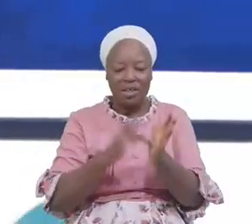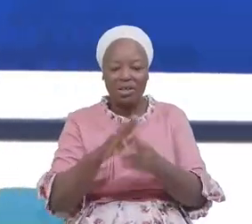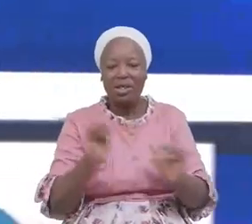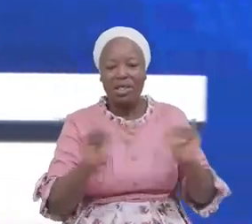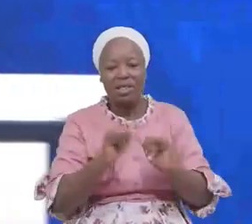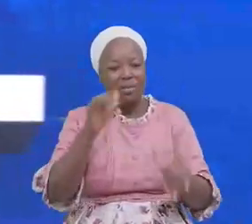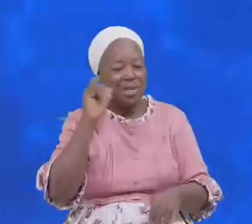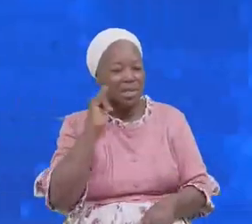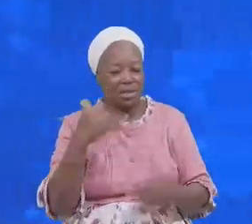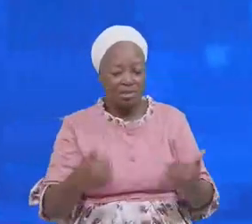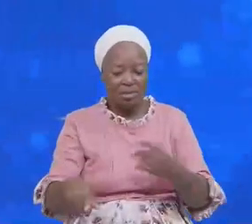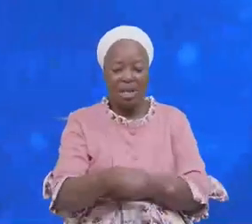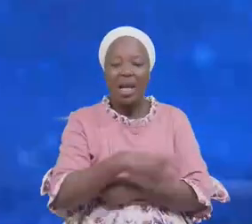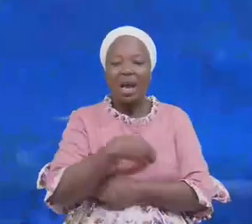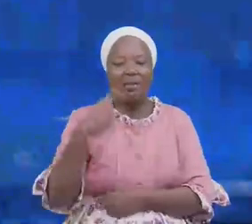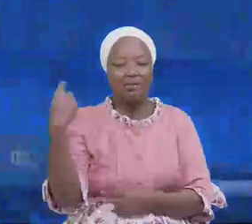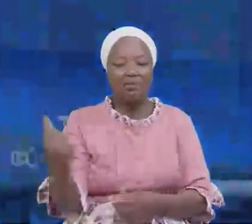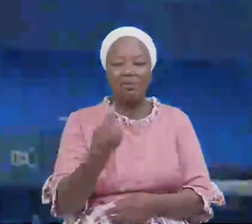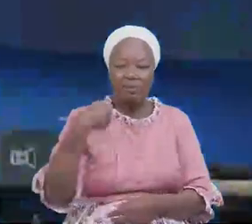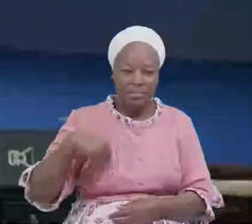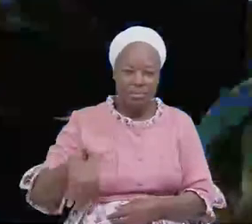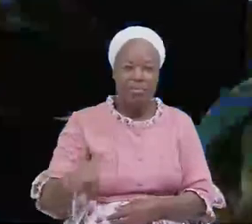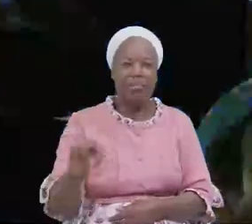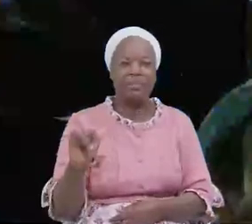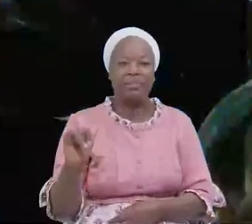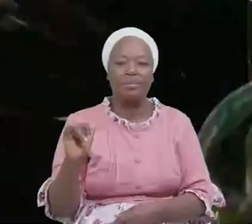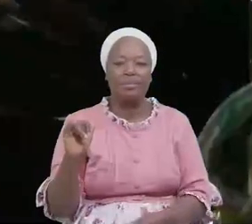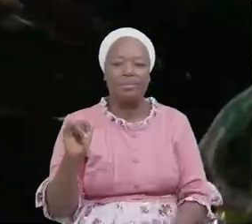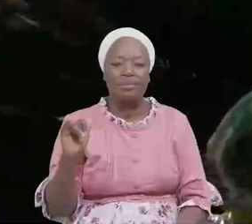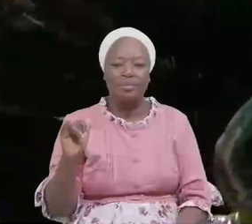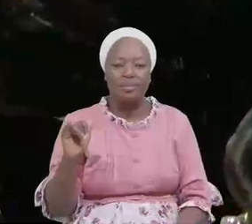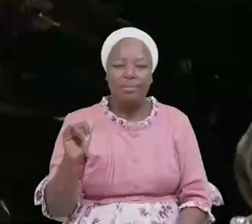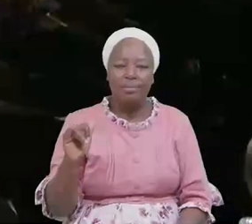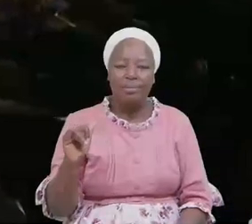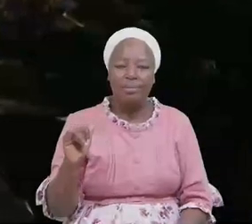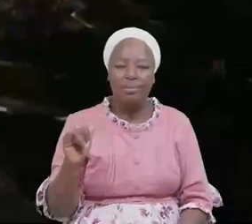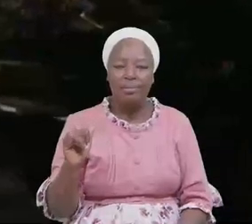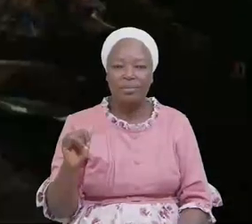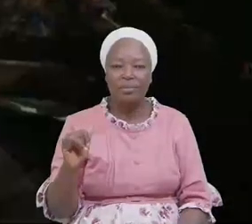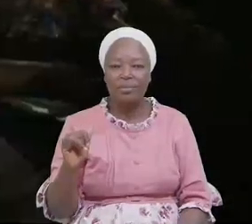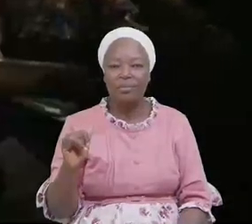diable. Et Jésus-Christ est le même hier, aujourd'hui et éternellement.